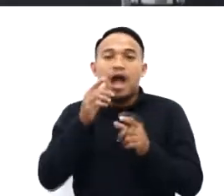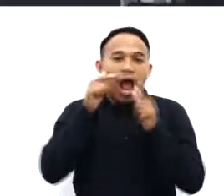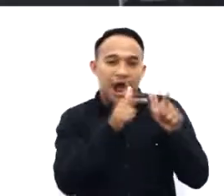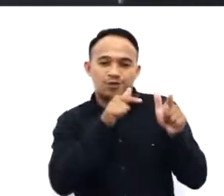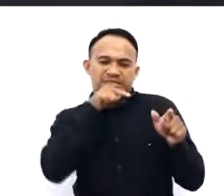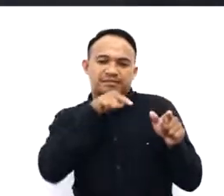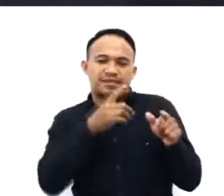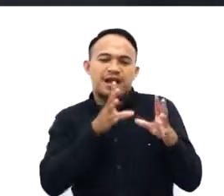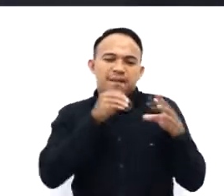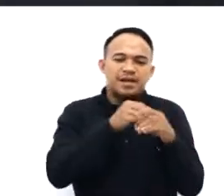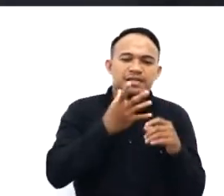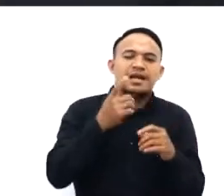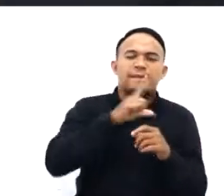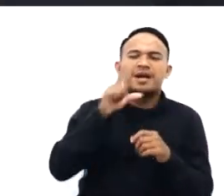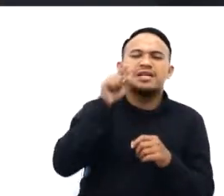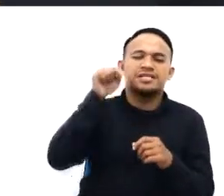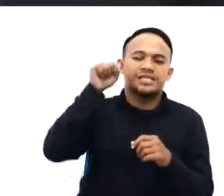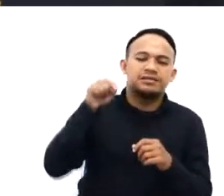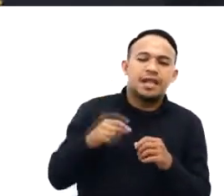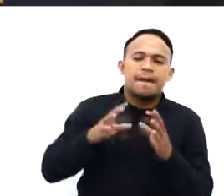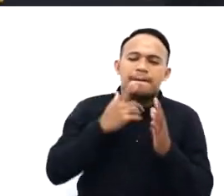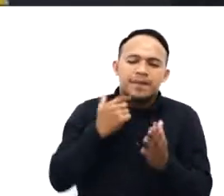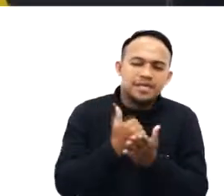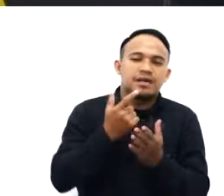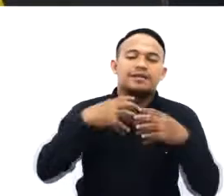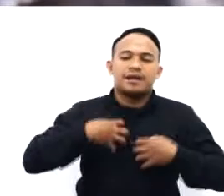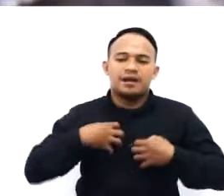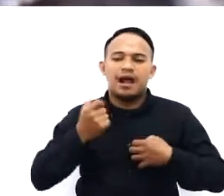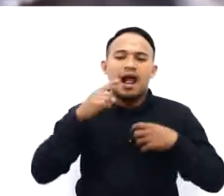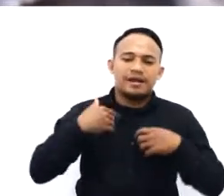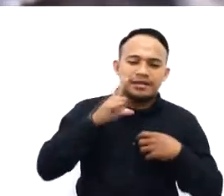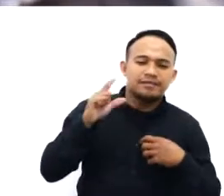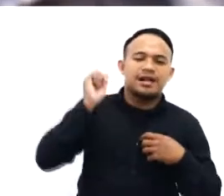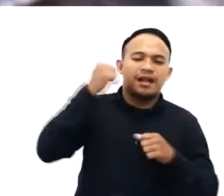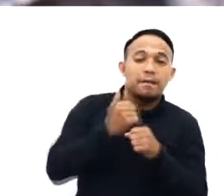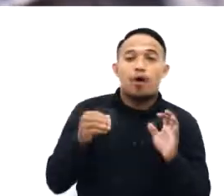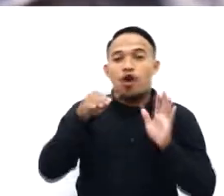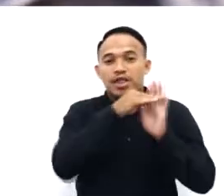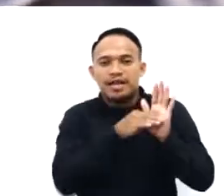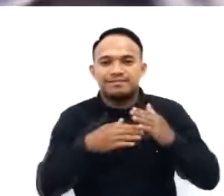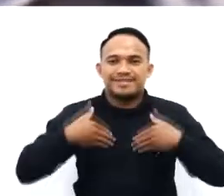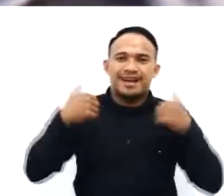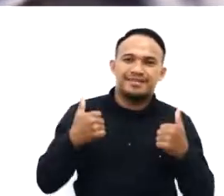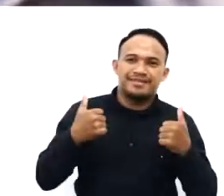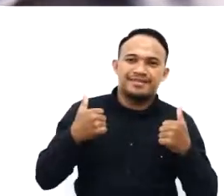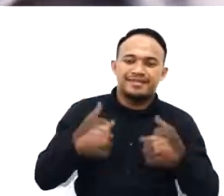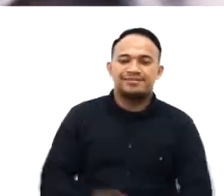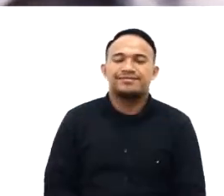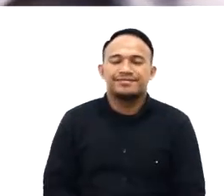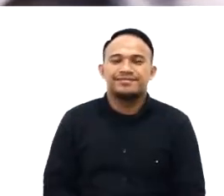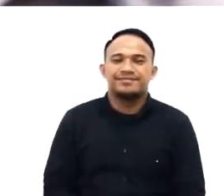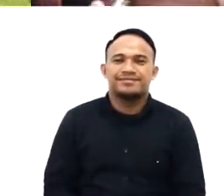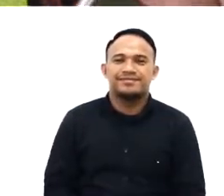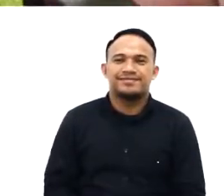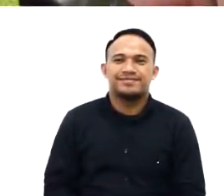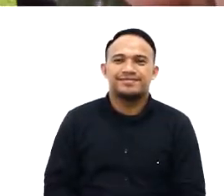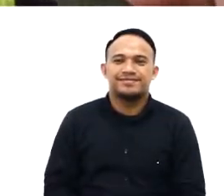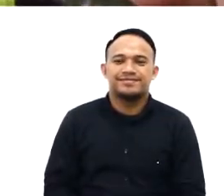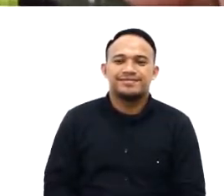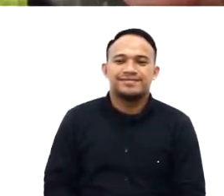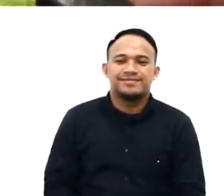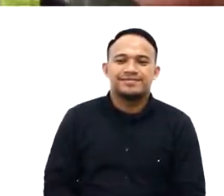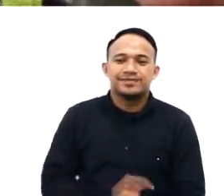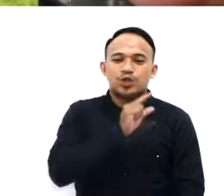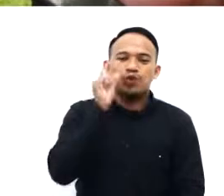Kamseltipcar lantas, dan paling bahaya adalah pelanggaran protokol kesehatan. Terutama kecelakaan lalu